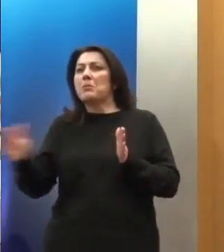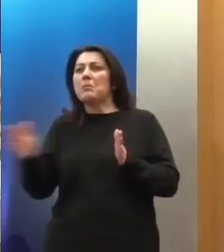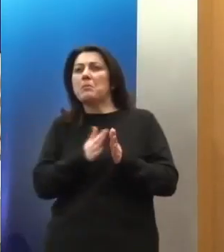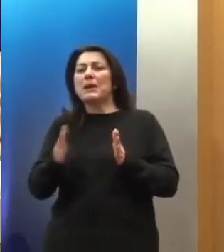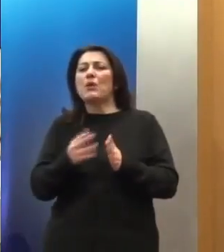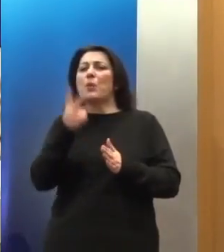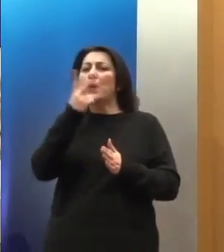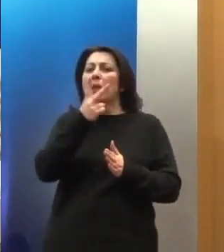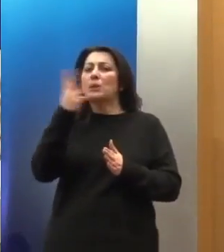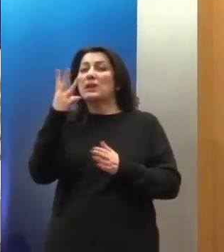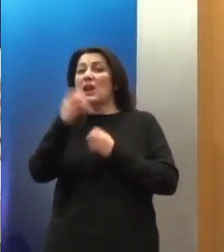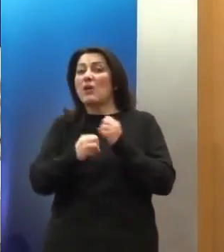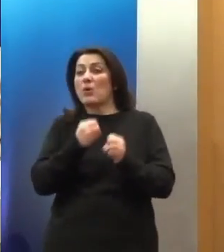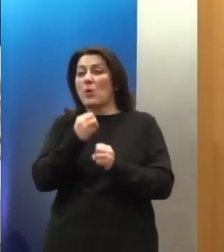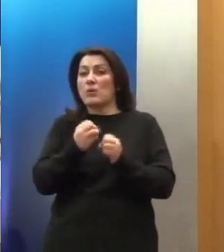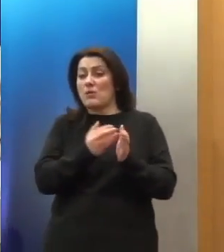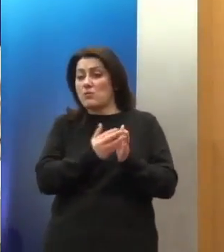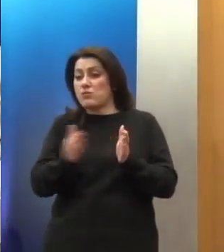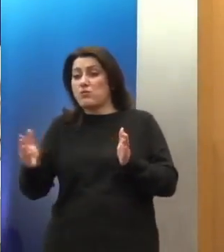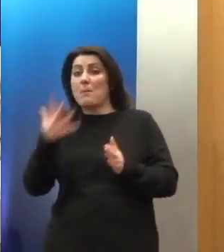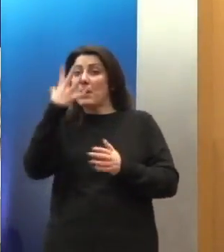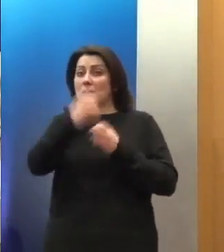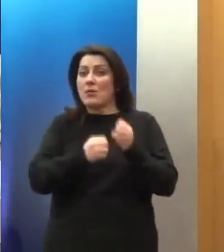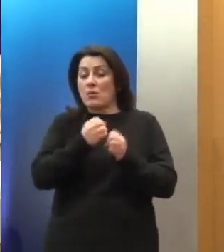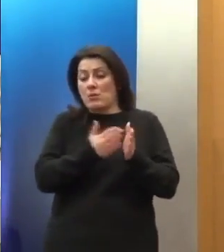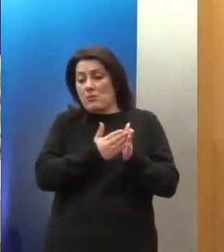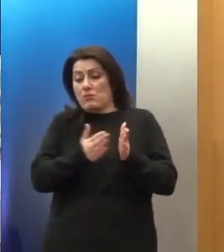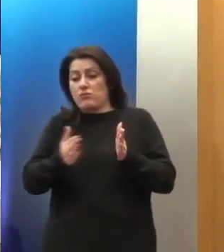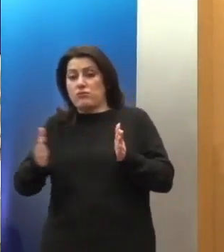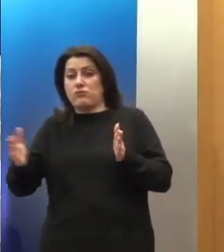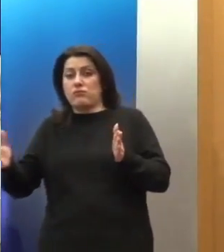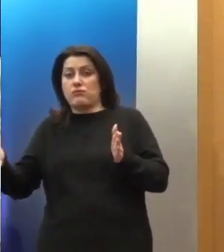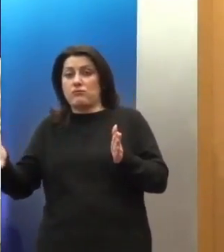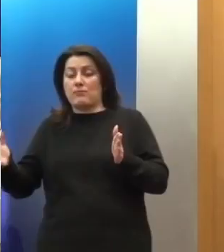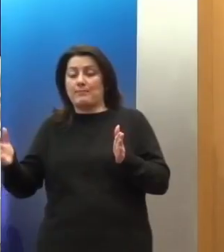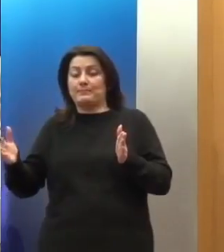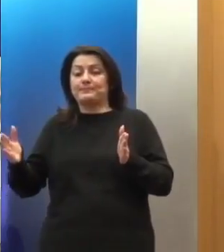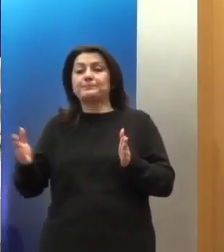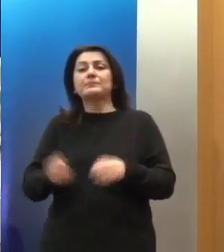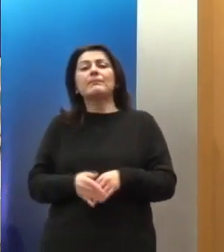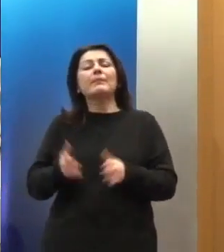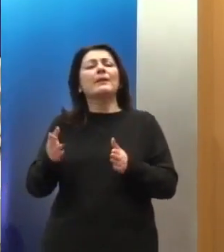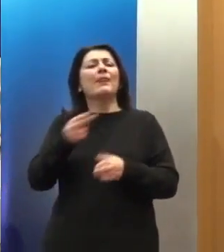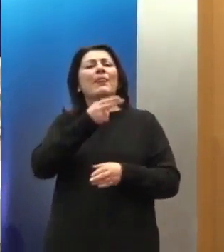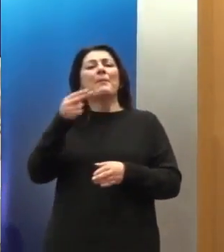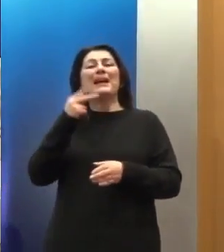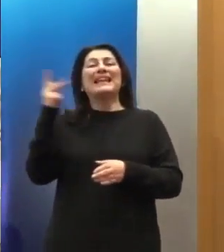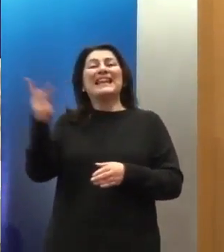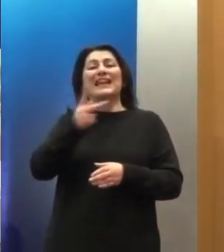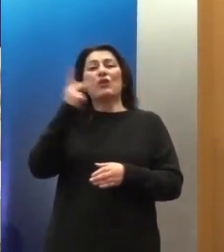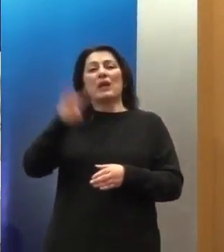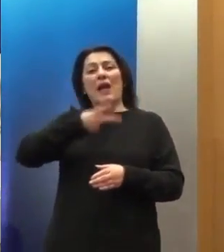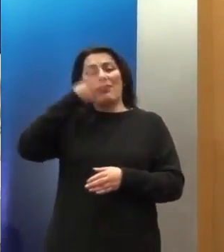2 χρόνων, 3 χρόνων, 5 χρόνων. Από την πλευρά των κοινωνικών δικαιωμάτων,